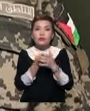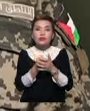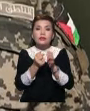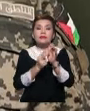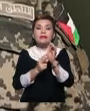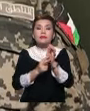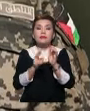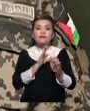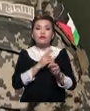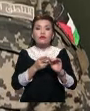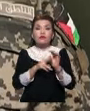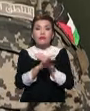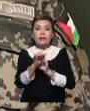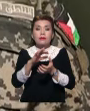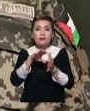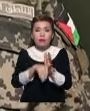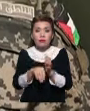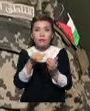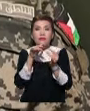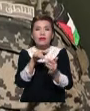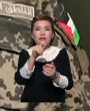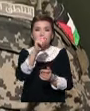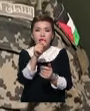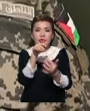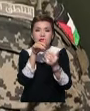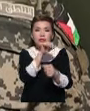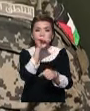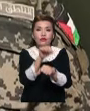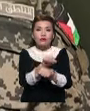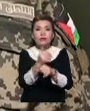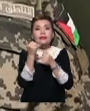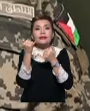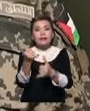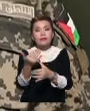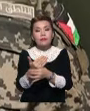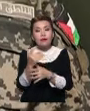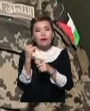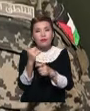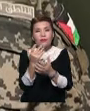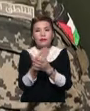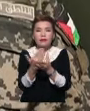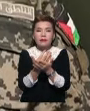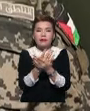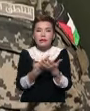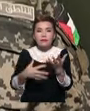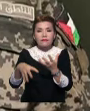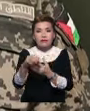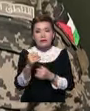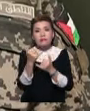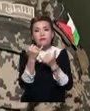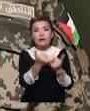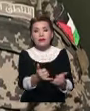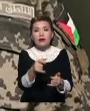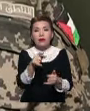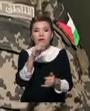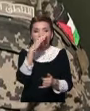70. Перемирие должно включать прекращение огня и предоставление возможности для оказания гуманитарной помощи всему сектору Газа. Но враг медлит